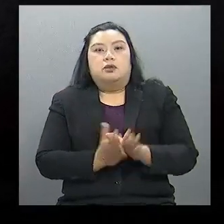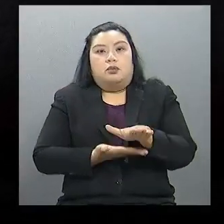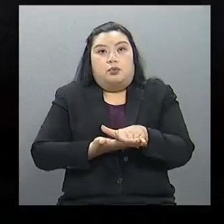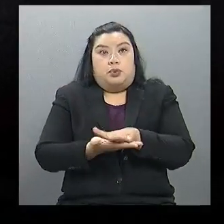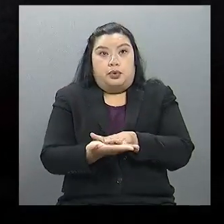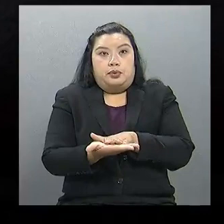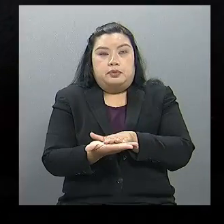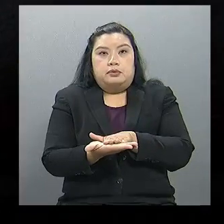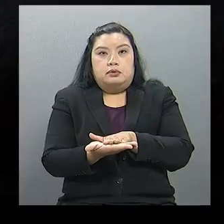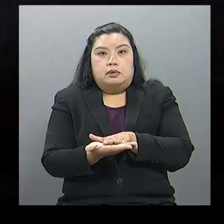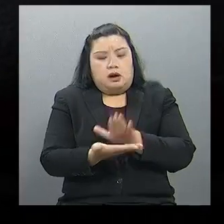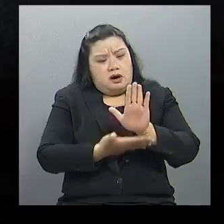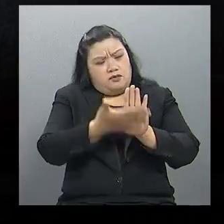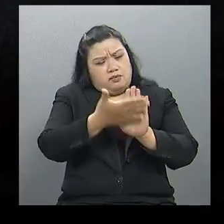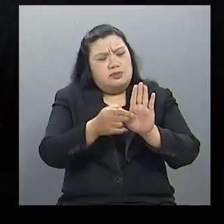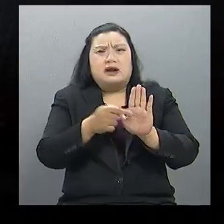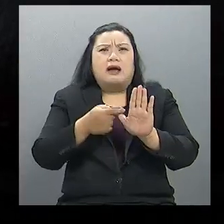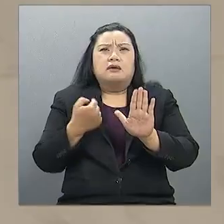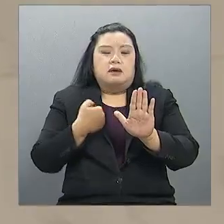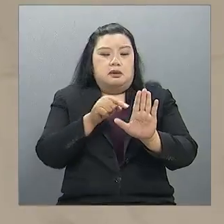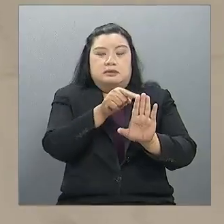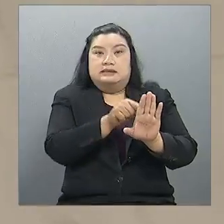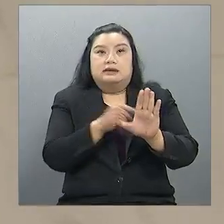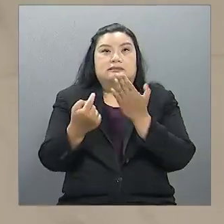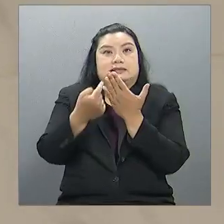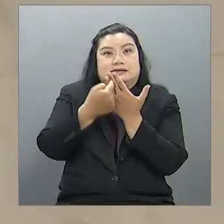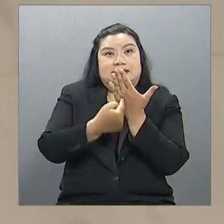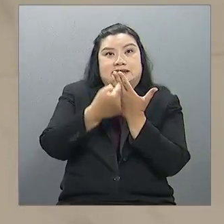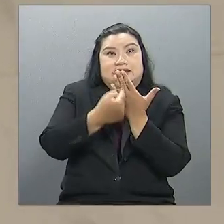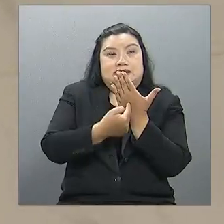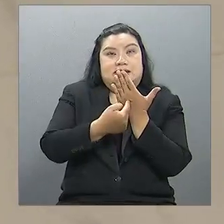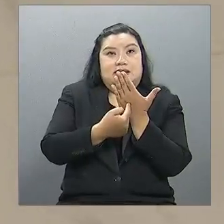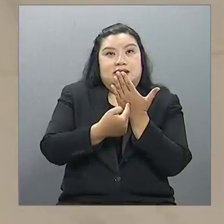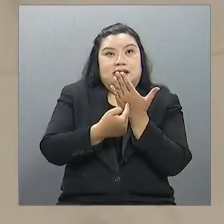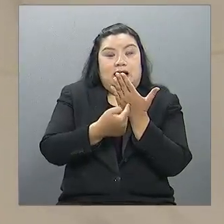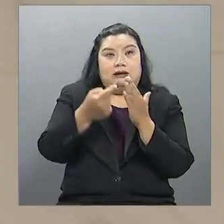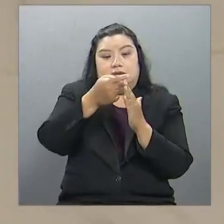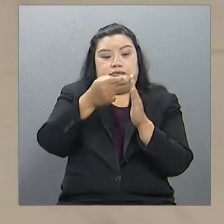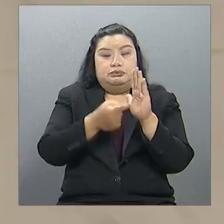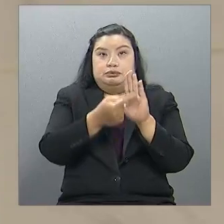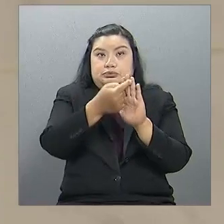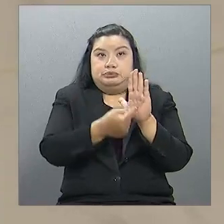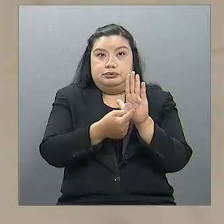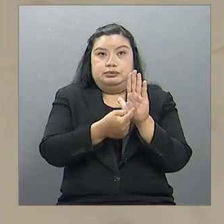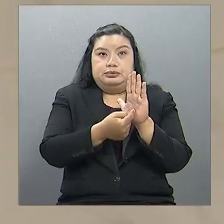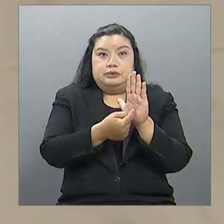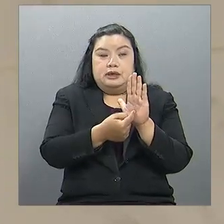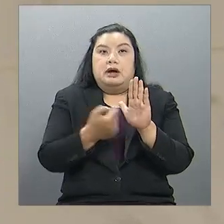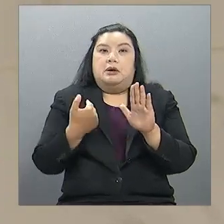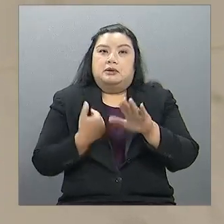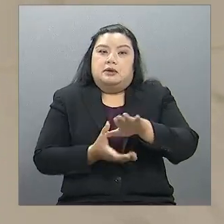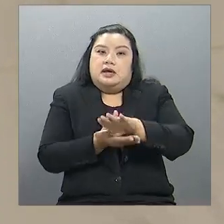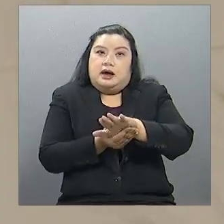หังใช่คือเยงพืออังแต่ก่อนเราจะเผาะกกทนะ่า ก้ั้นเื้อใเซป LE